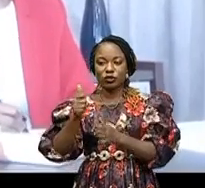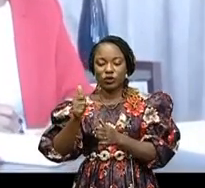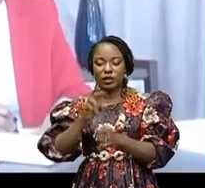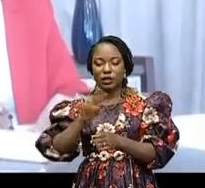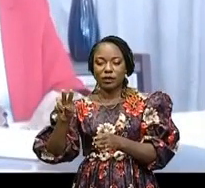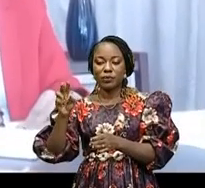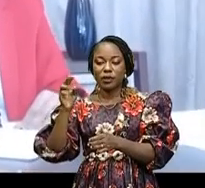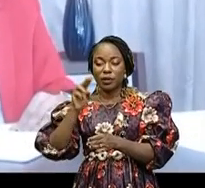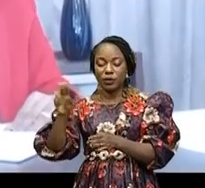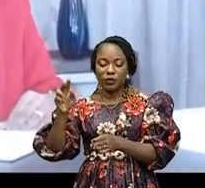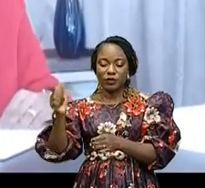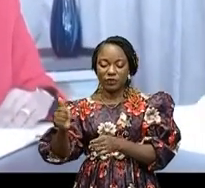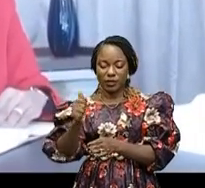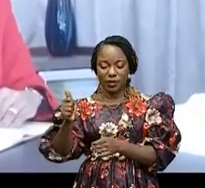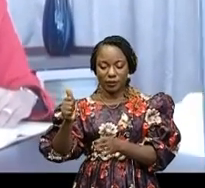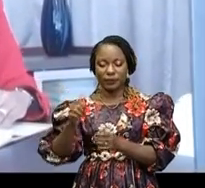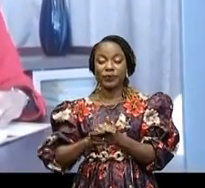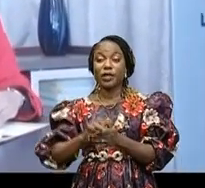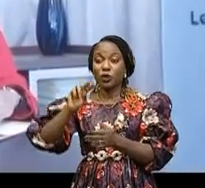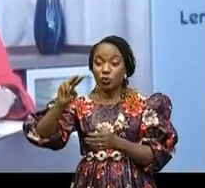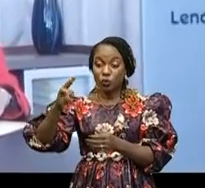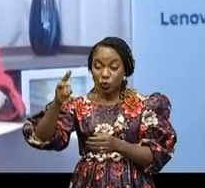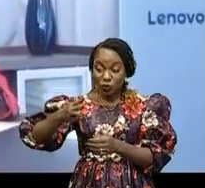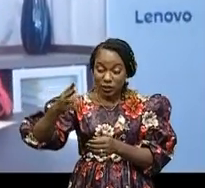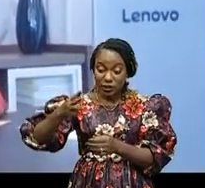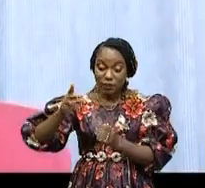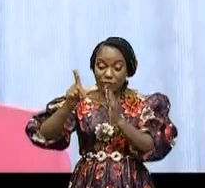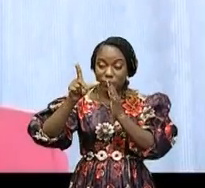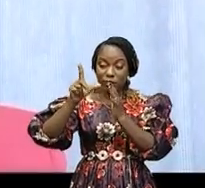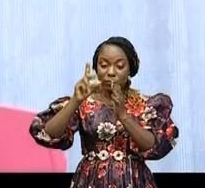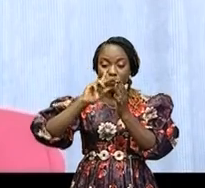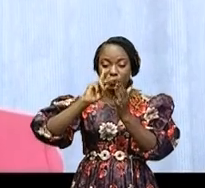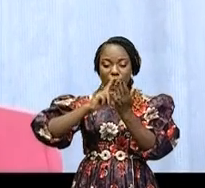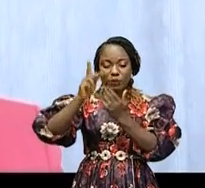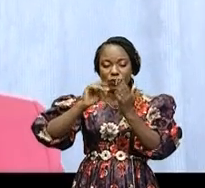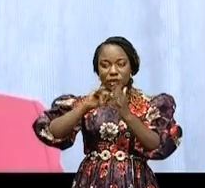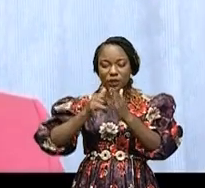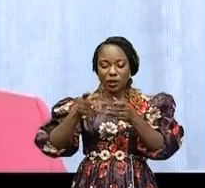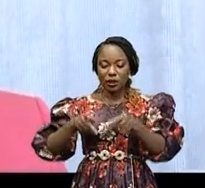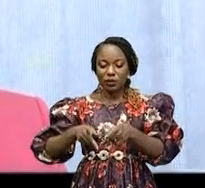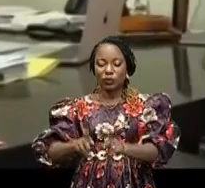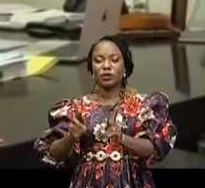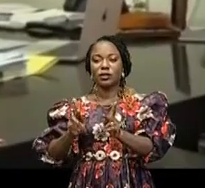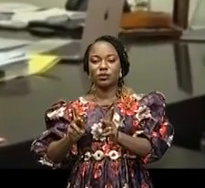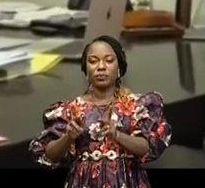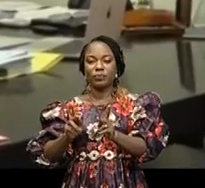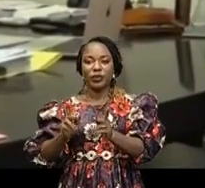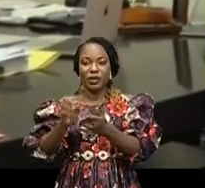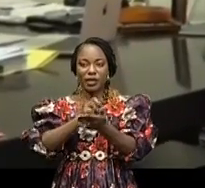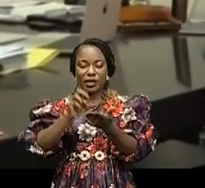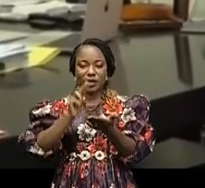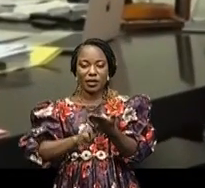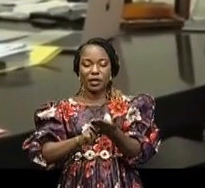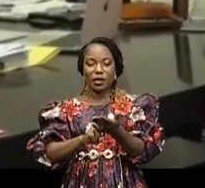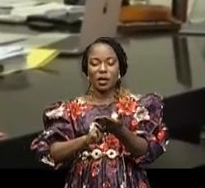2021. Le troisième projet d'ordonnance-loi se rapporte à l'autorisation de ratification de l'accord